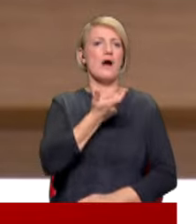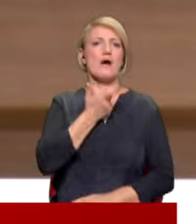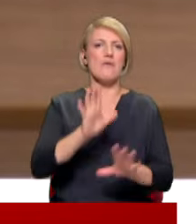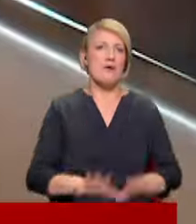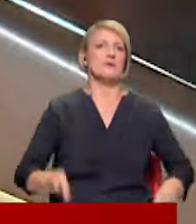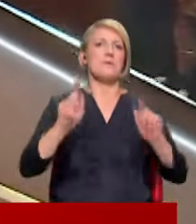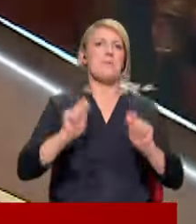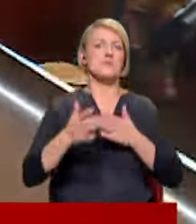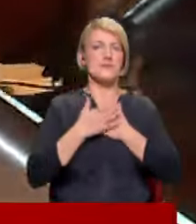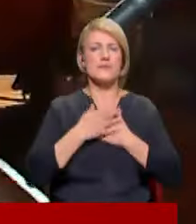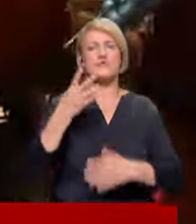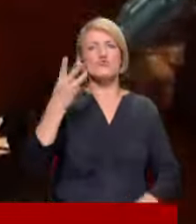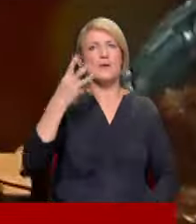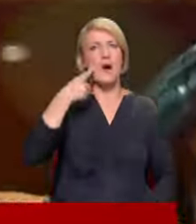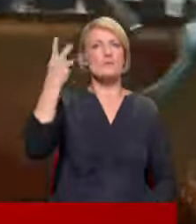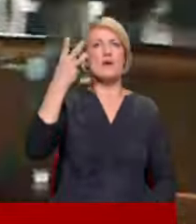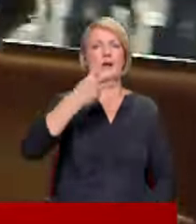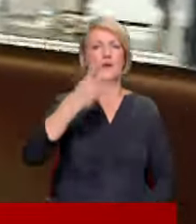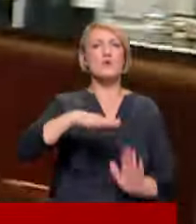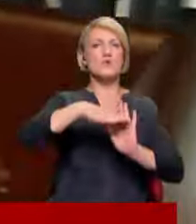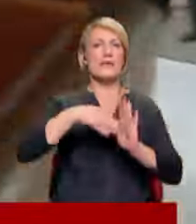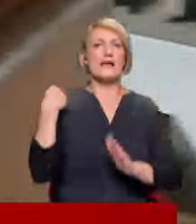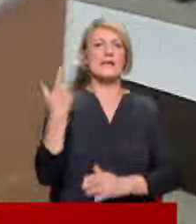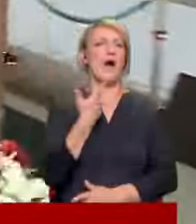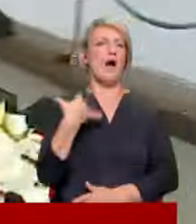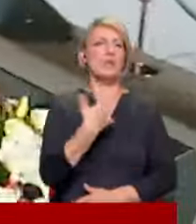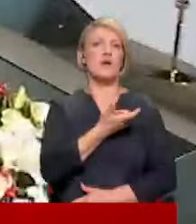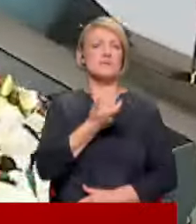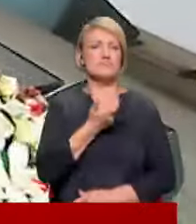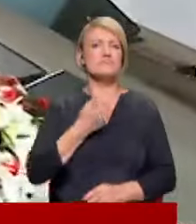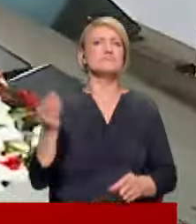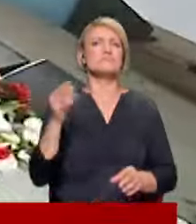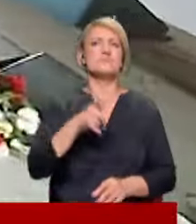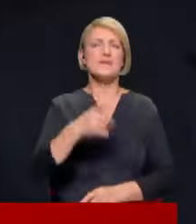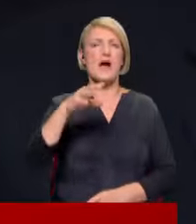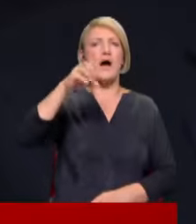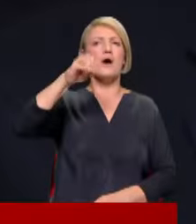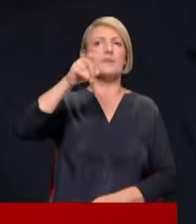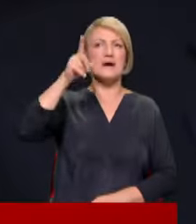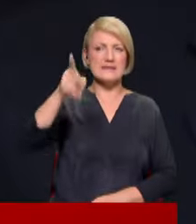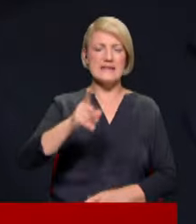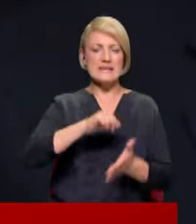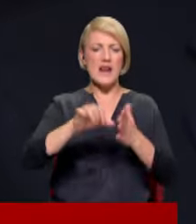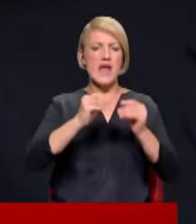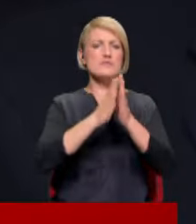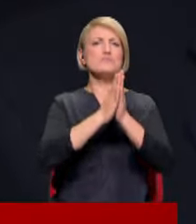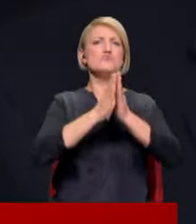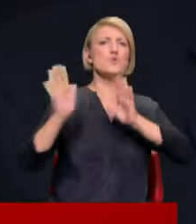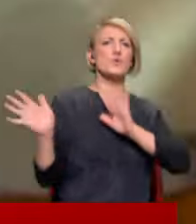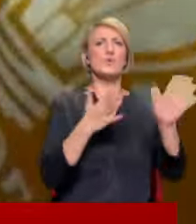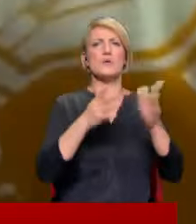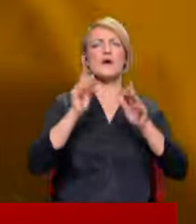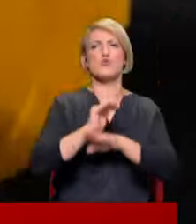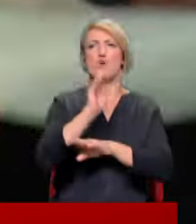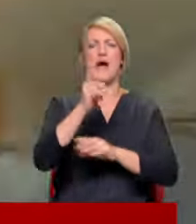hazırlayacağız Erdoğan seçimi değil gündemine yeni anayasayı alırken Özgür özel'e göre AK Parti tarihinin en büyük türbülansın